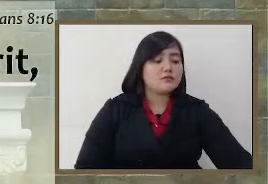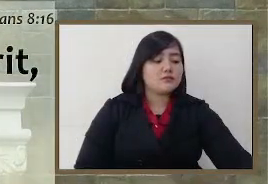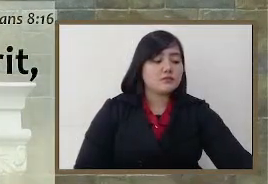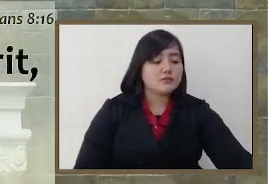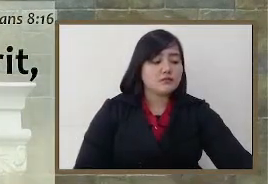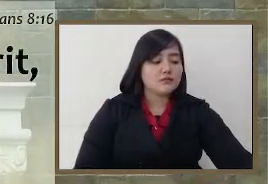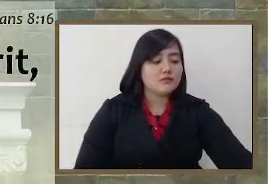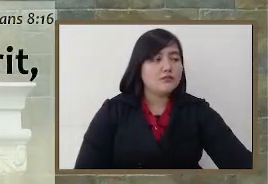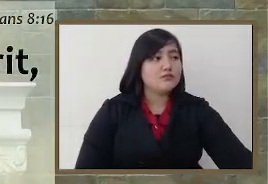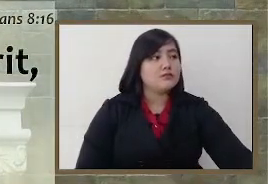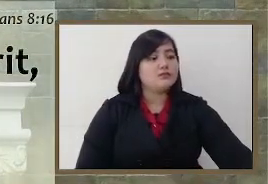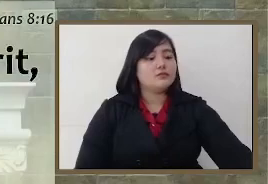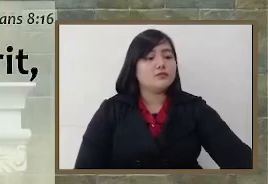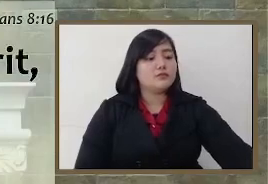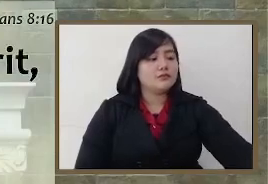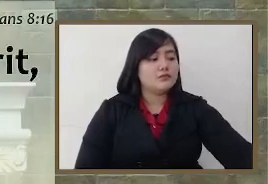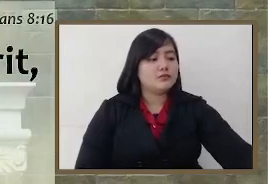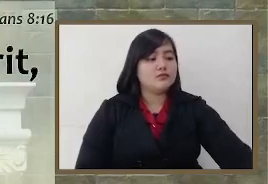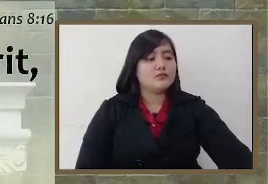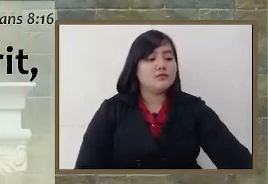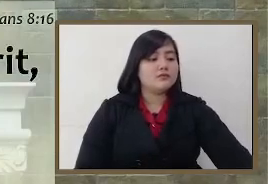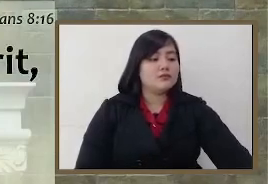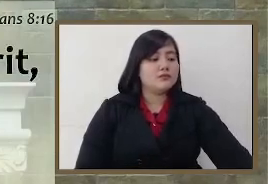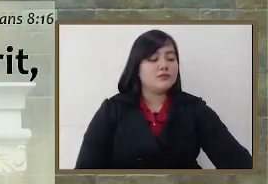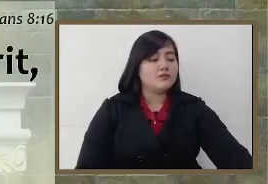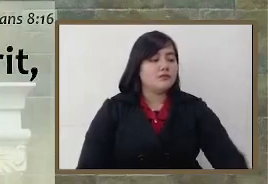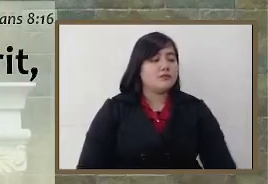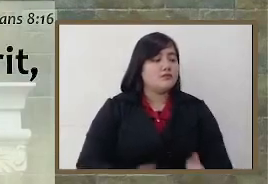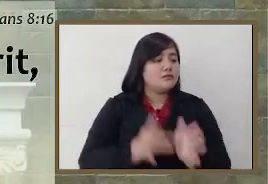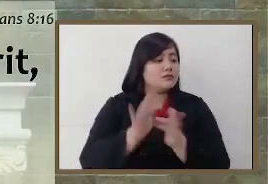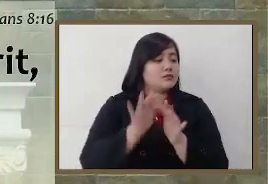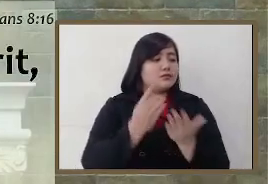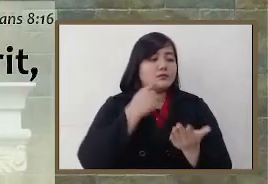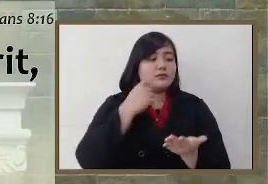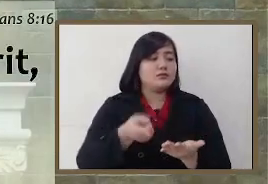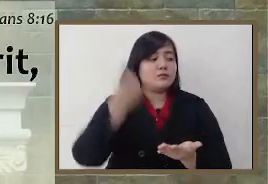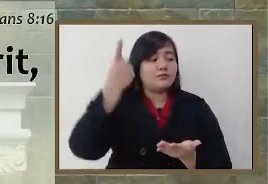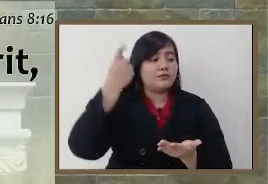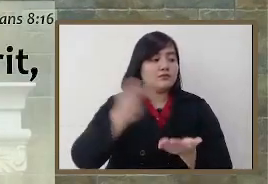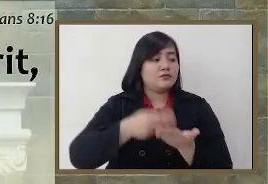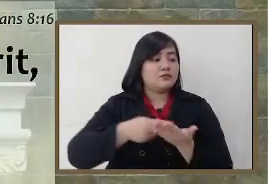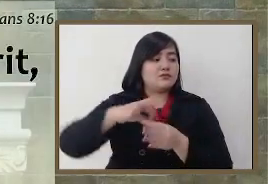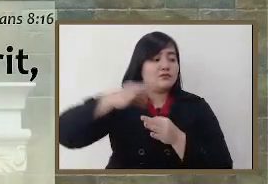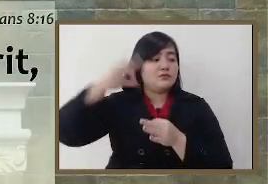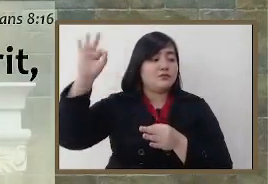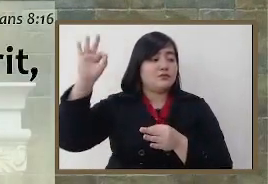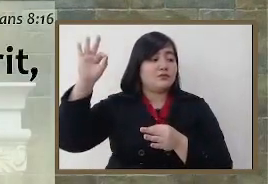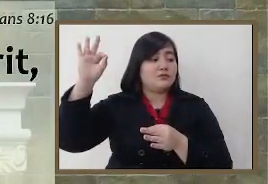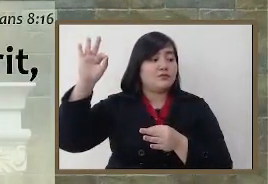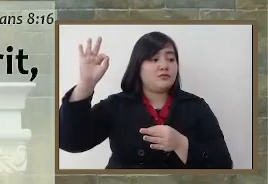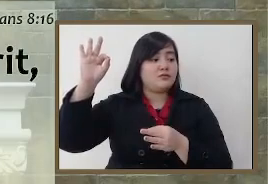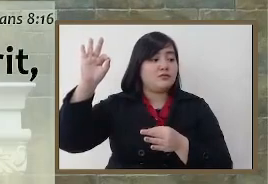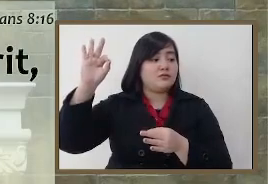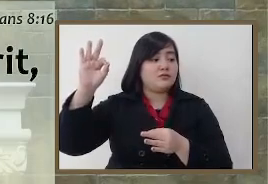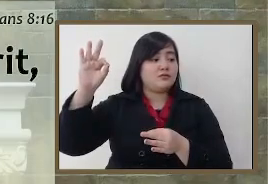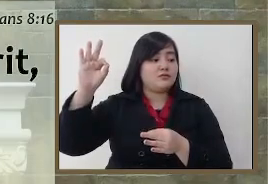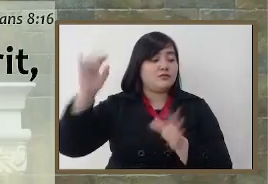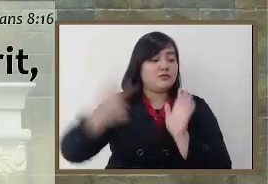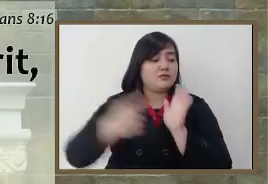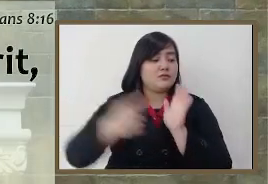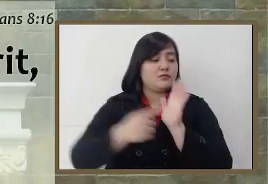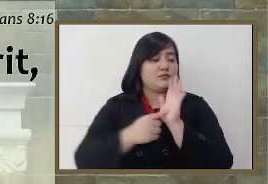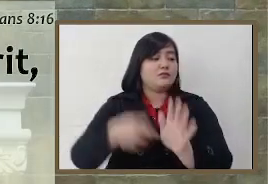Alright? Here's what the Bible says. The Spirit itself beareth witness. Okay? Alin na itong Spirit na ito, mga